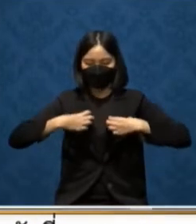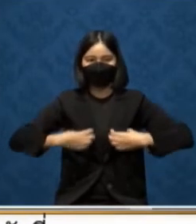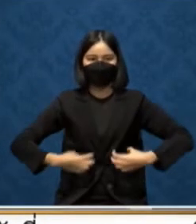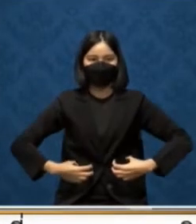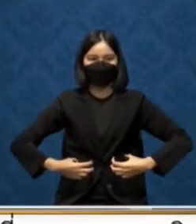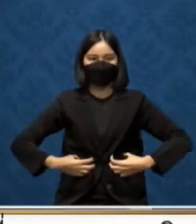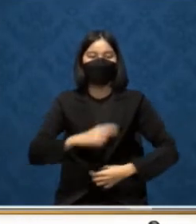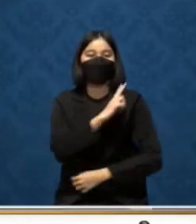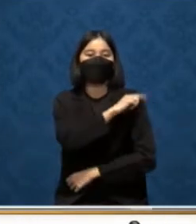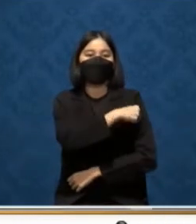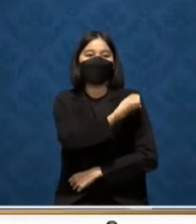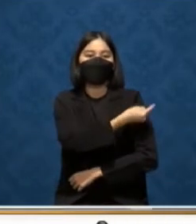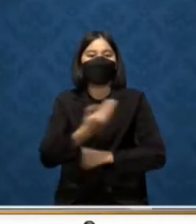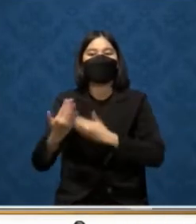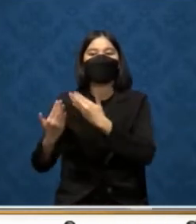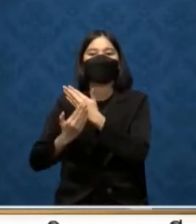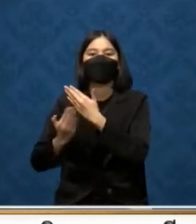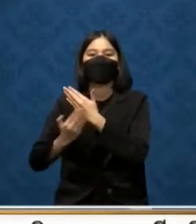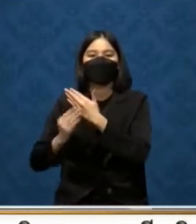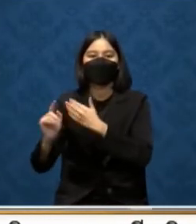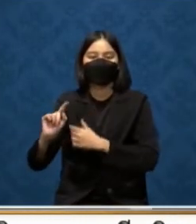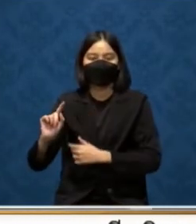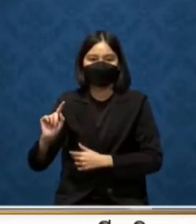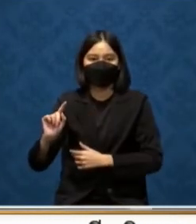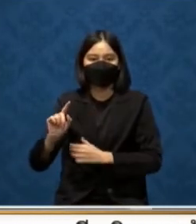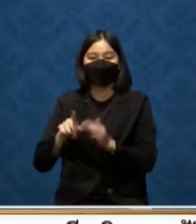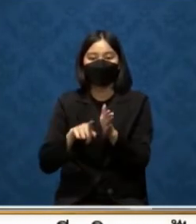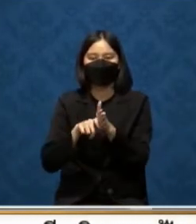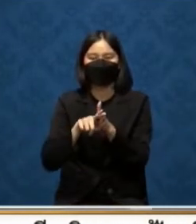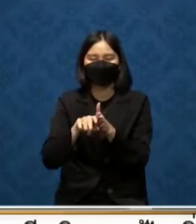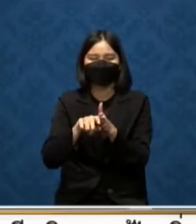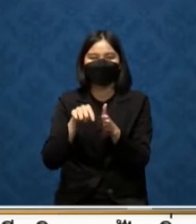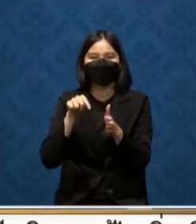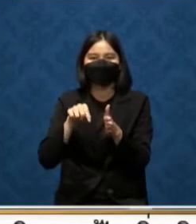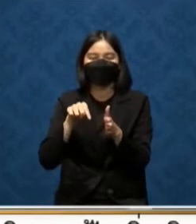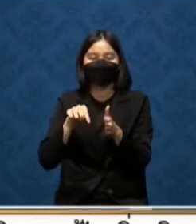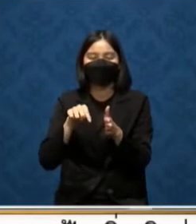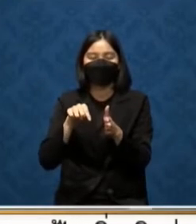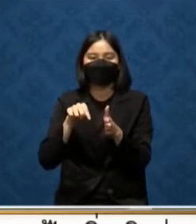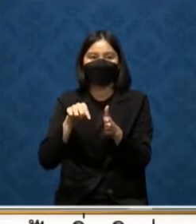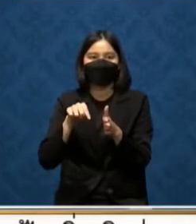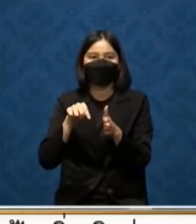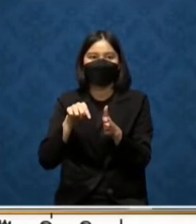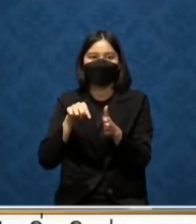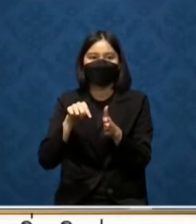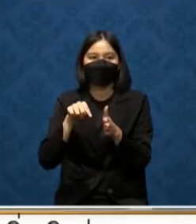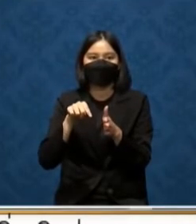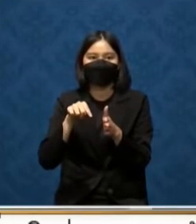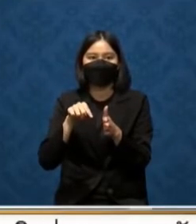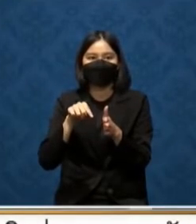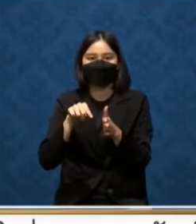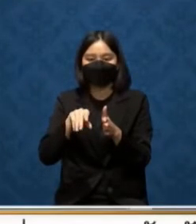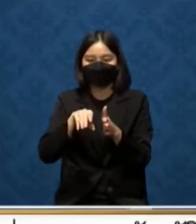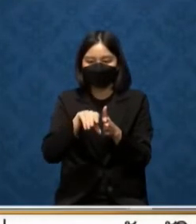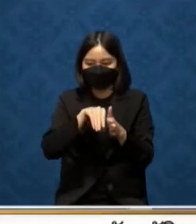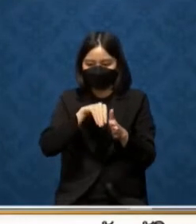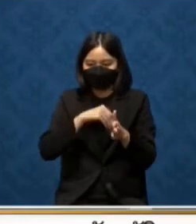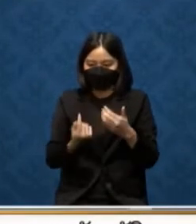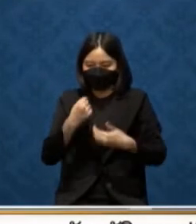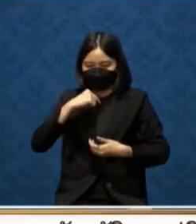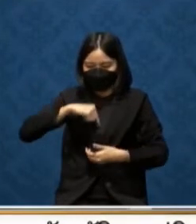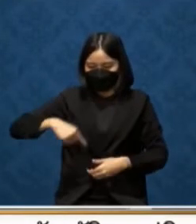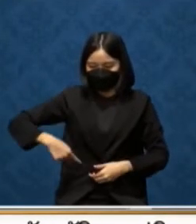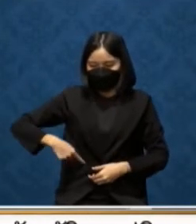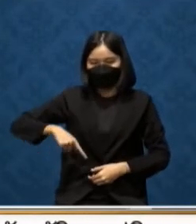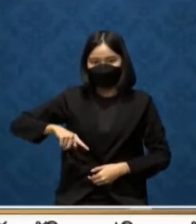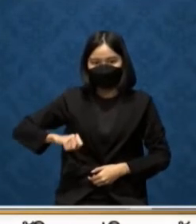ส großทน ตื่นคน เชาหงตคน ต